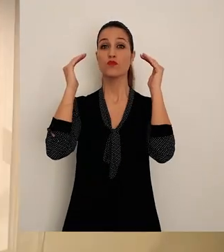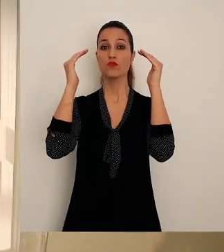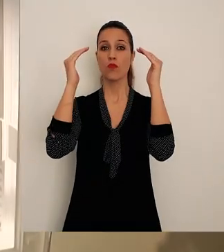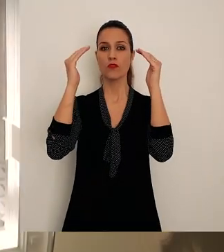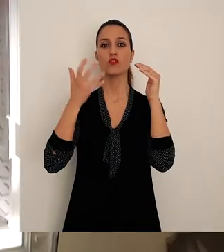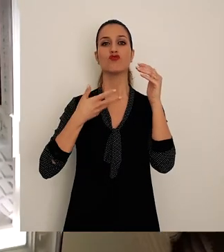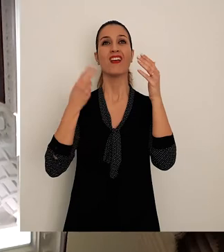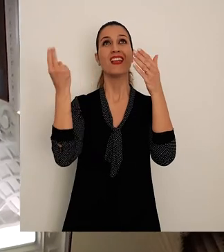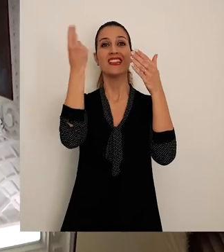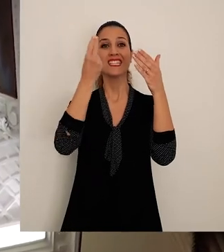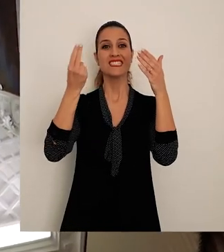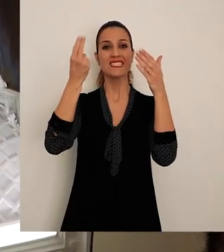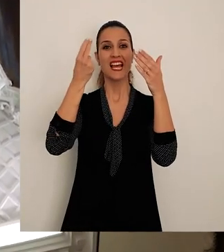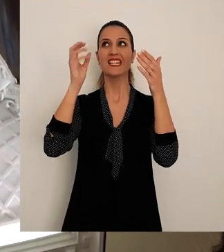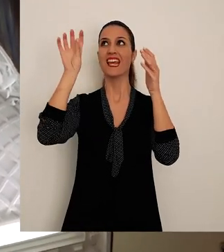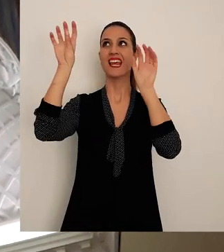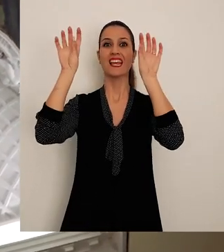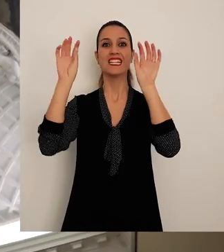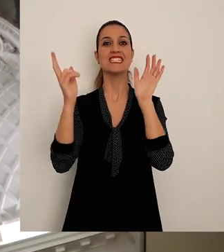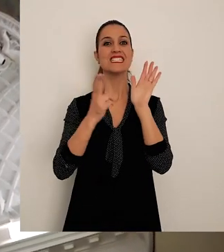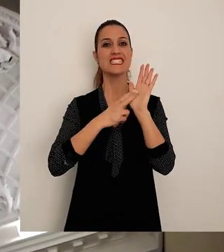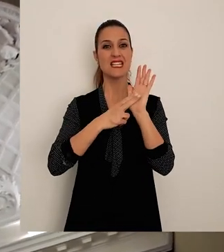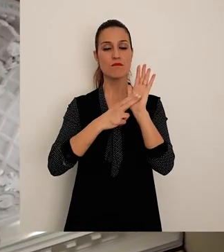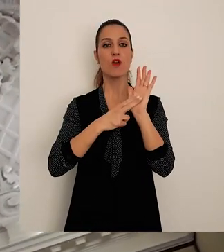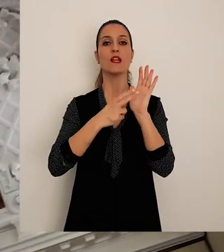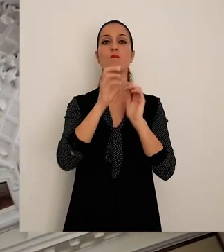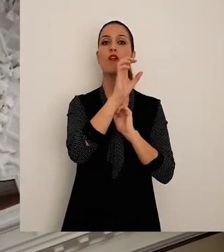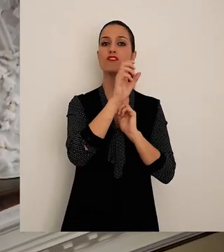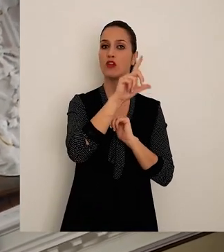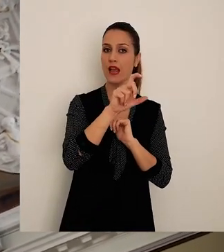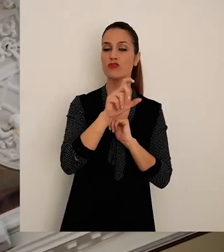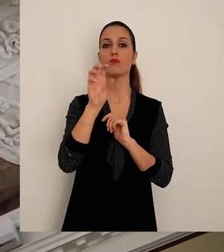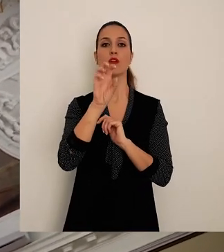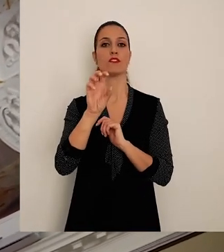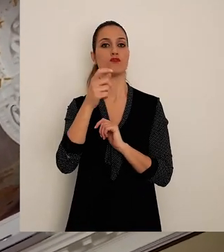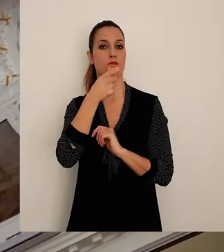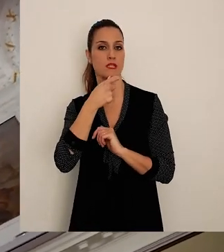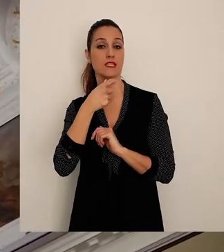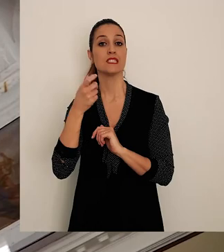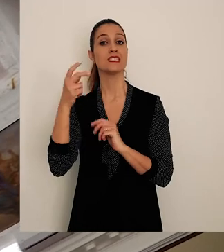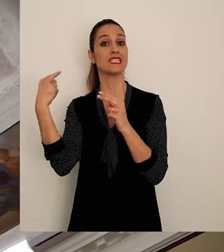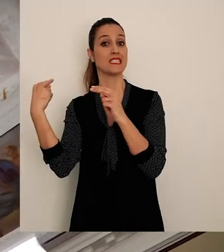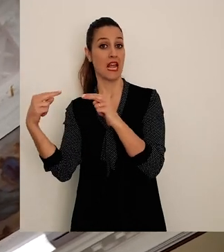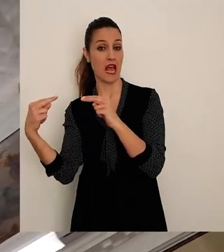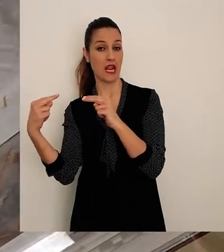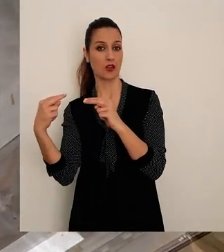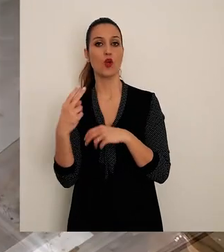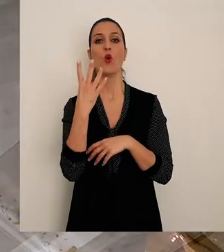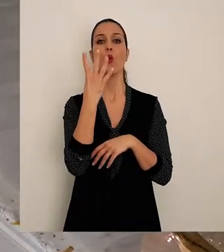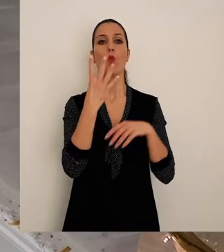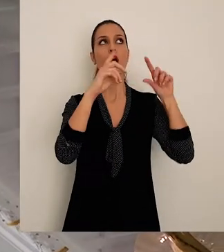Il soffitto è riccamente affrescato con allegorie delle province di Terra di Lecce, Brindisi, Bari e Taranto, rappresentate in